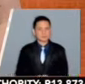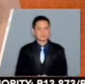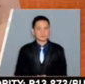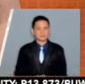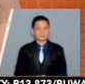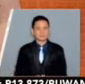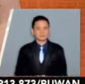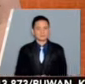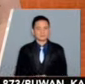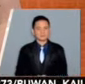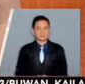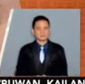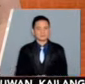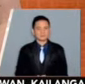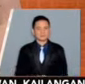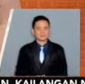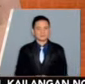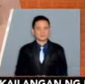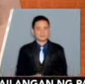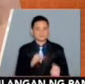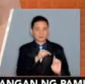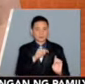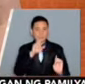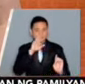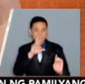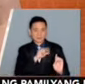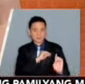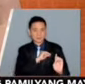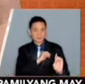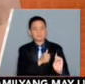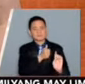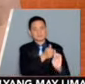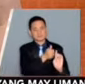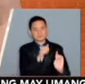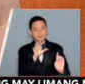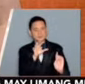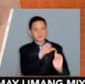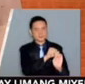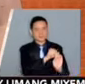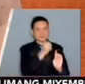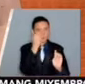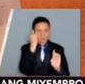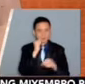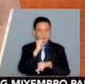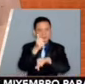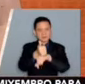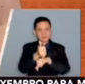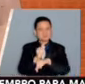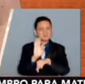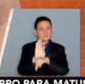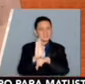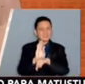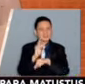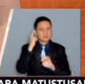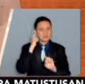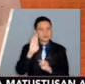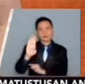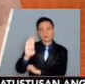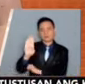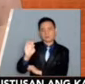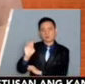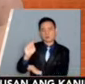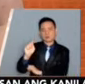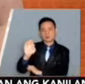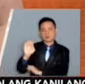huli ang isang Vietnamese dahil sa pagsasagawa mano hindi lisensyadong Botox procedure sa kanang improvised clinic sa parque